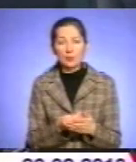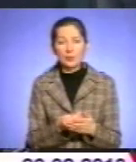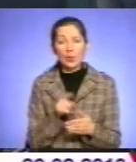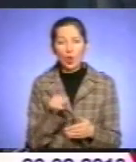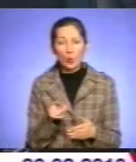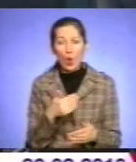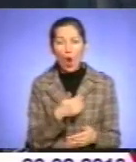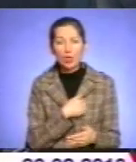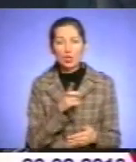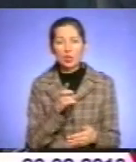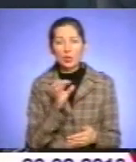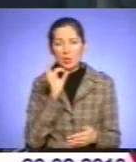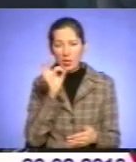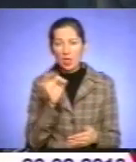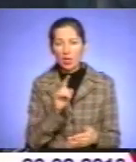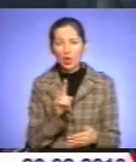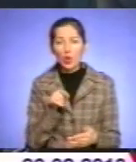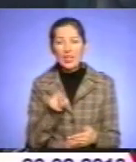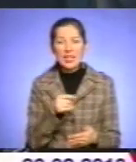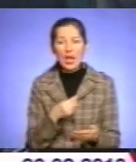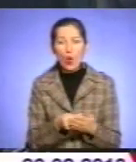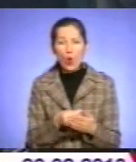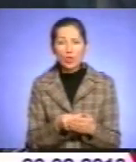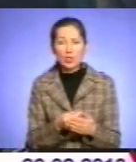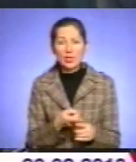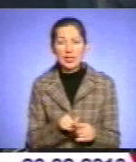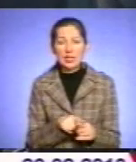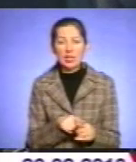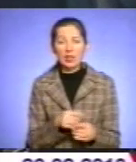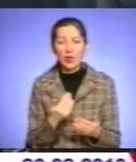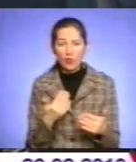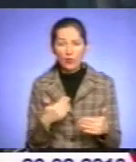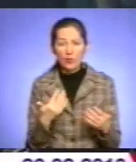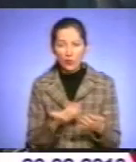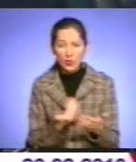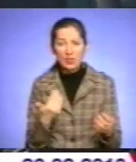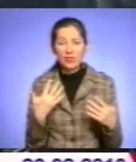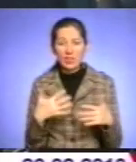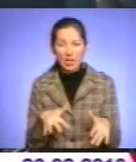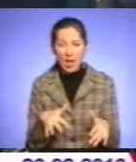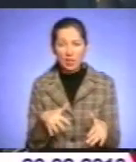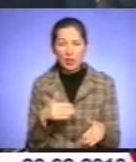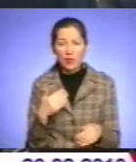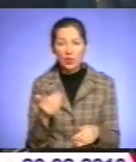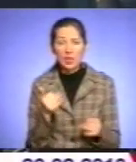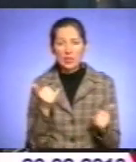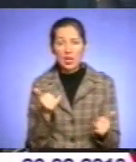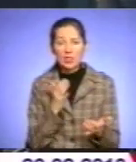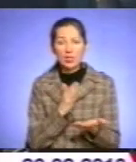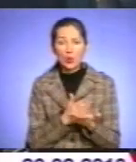Тому хотілося б сказати, що ті кошти, які кошти від втрат, вони зараз